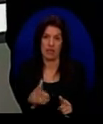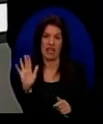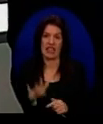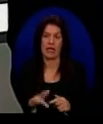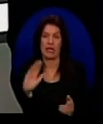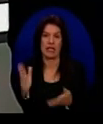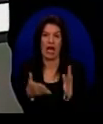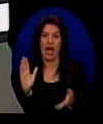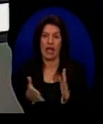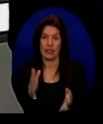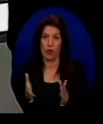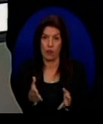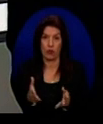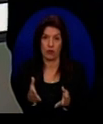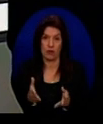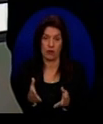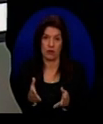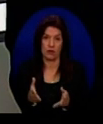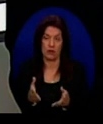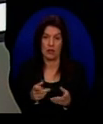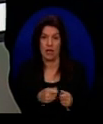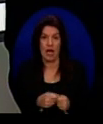האלימות העירונית של